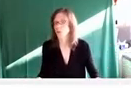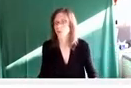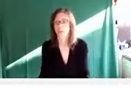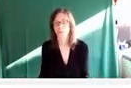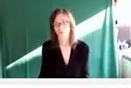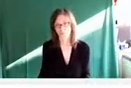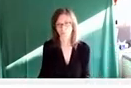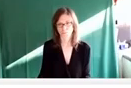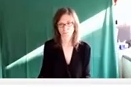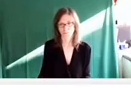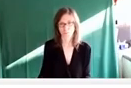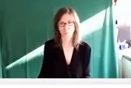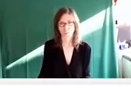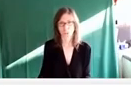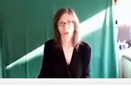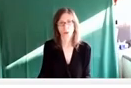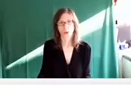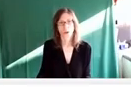jour, évidemment.